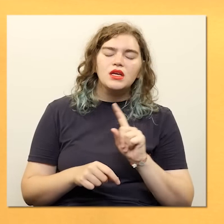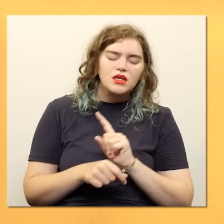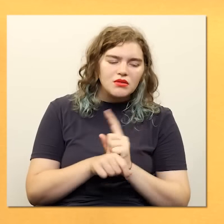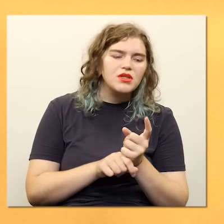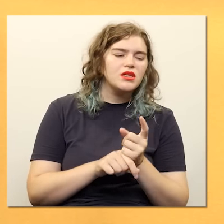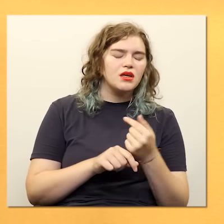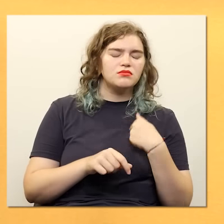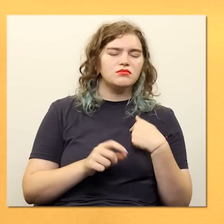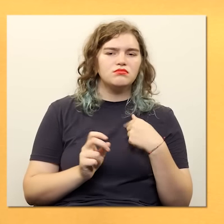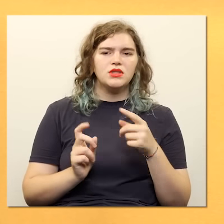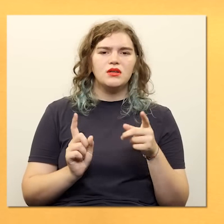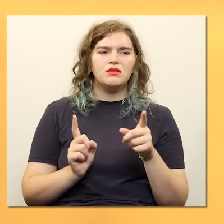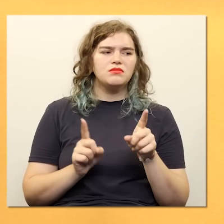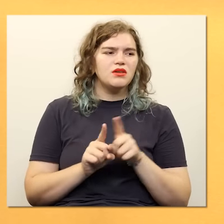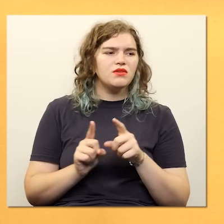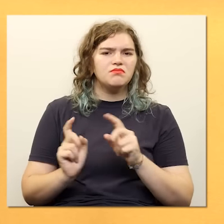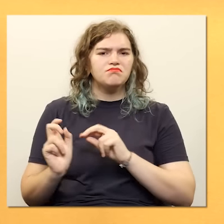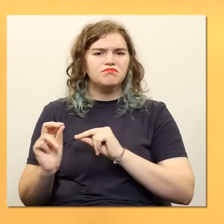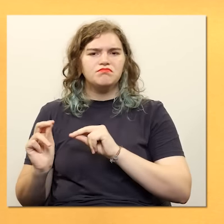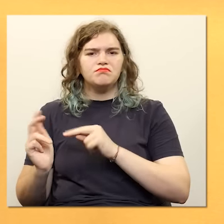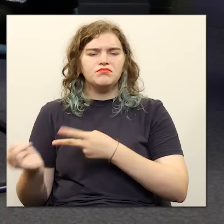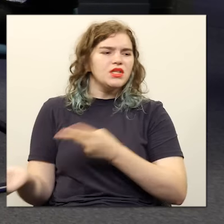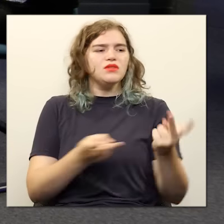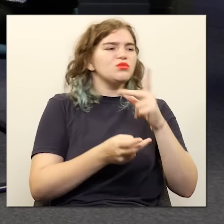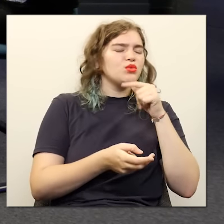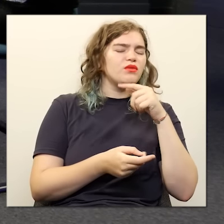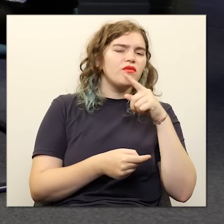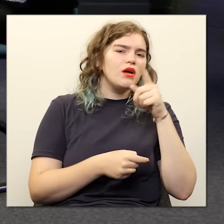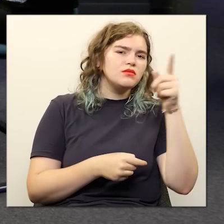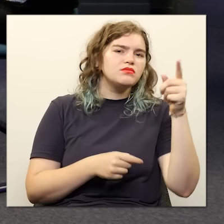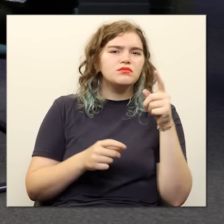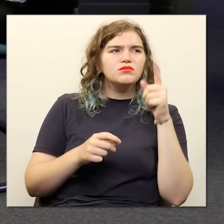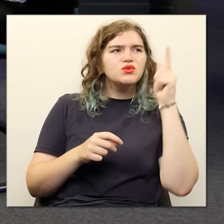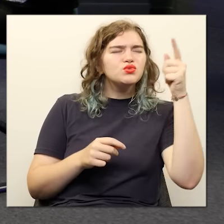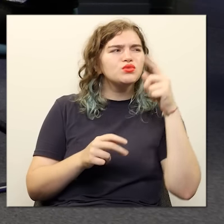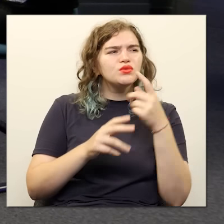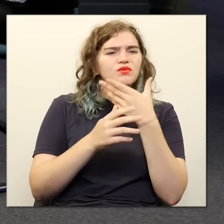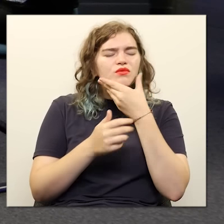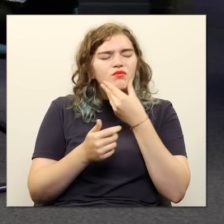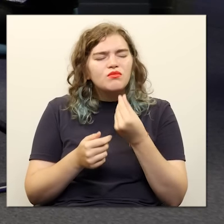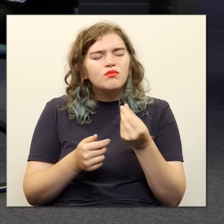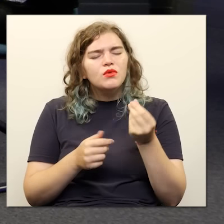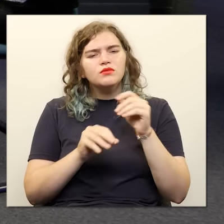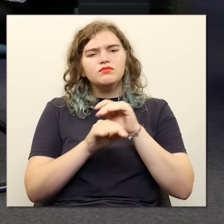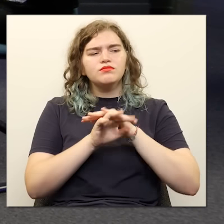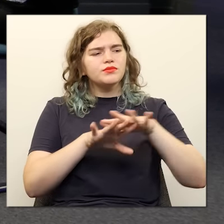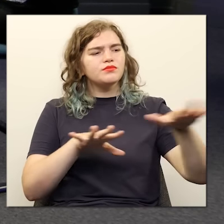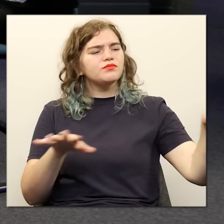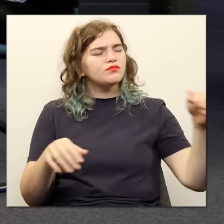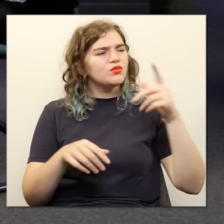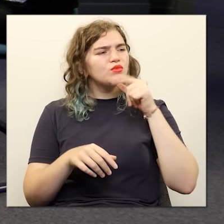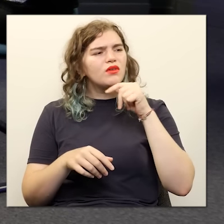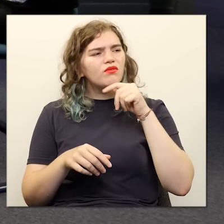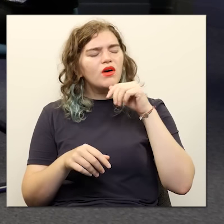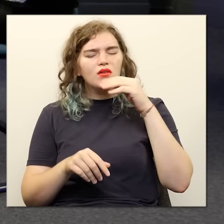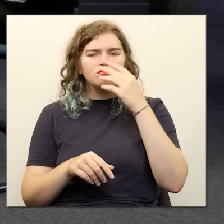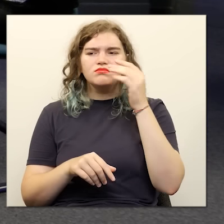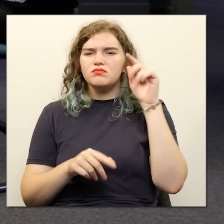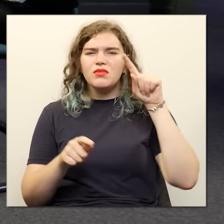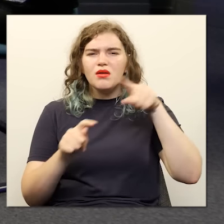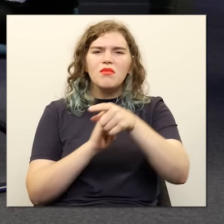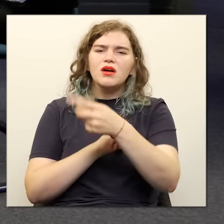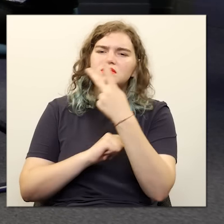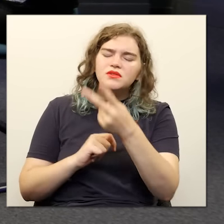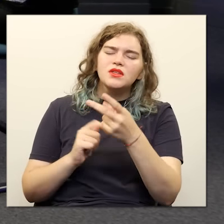Imediat am fost undeva sus, frumos, pe un plai atât de frumos. Și undeva, așa la linia orizontului, era o